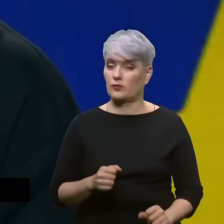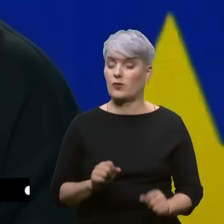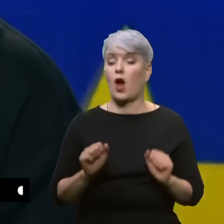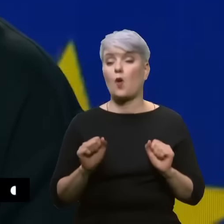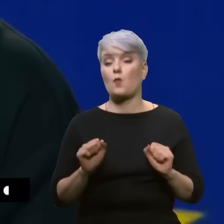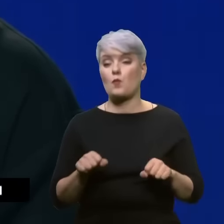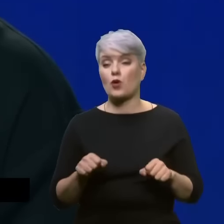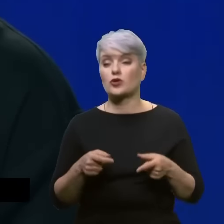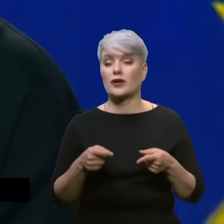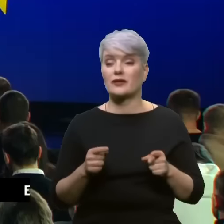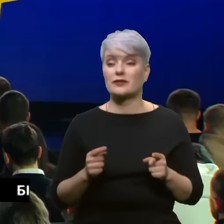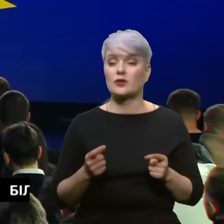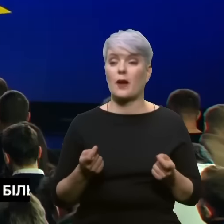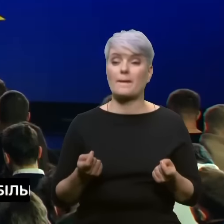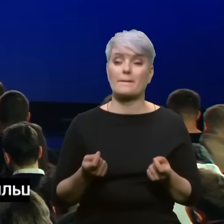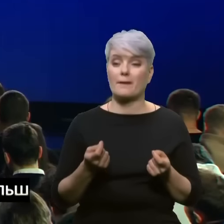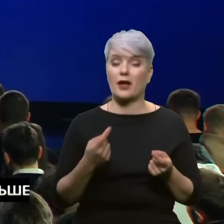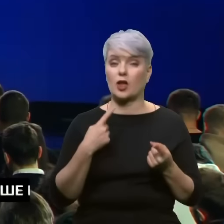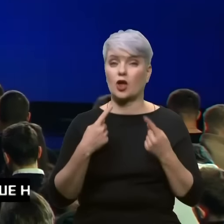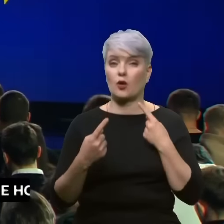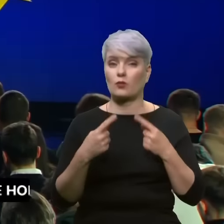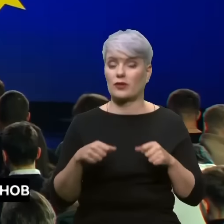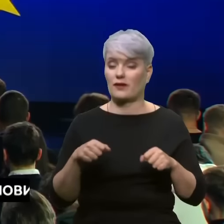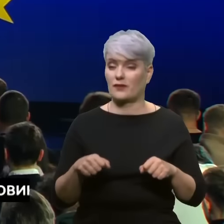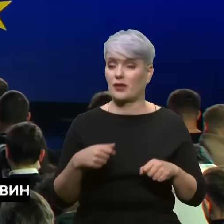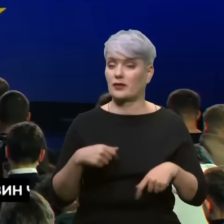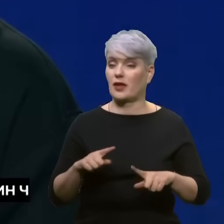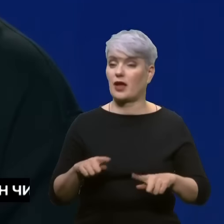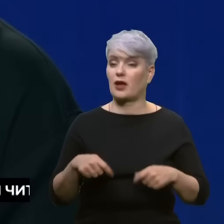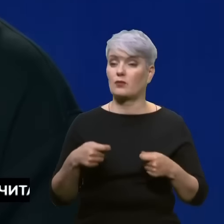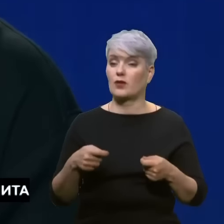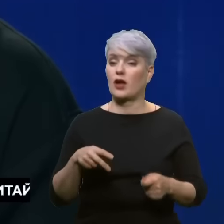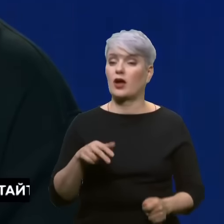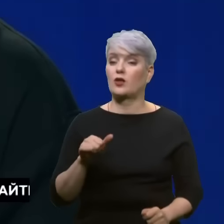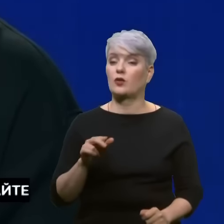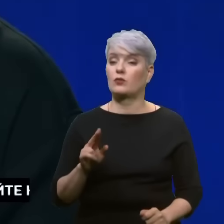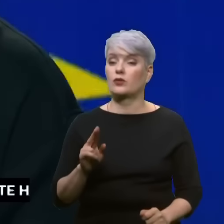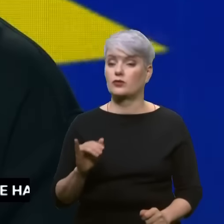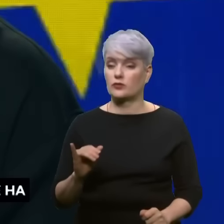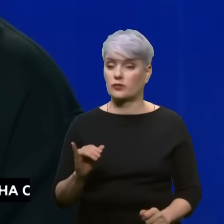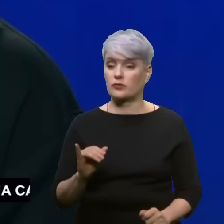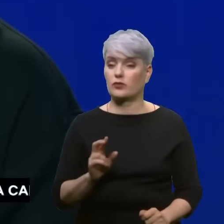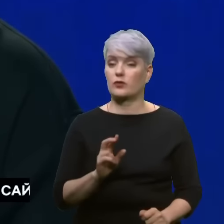Може, дійсно, мало комунікує влада. Я передам цю інформацію Лубінцю, Буданову,